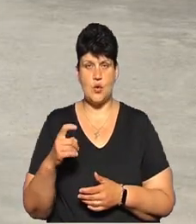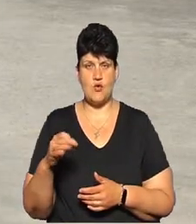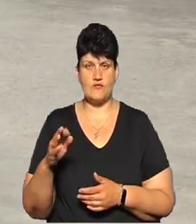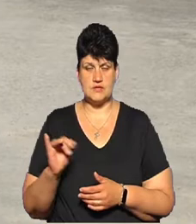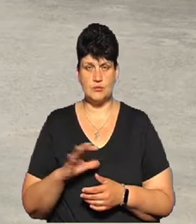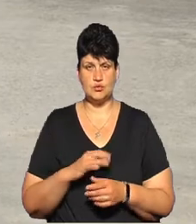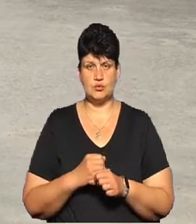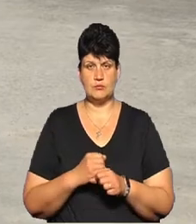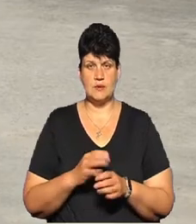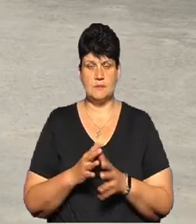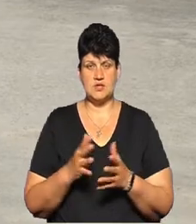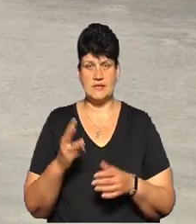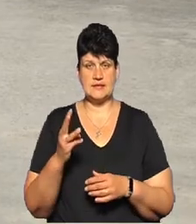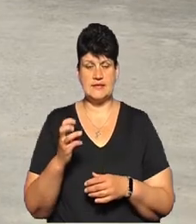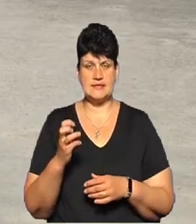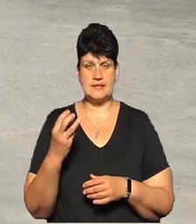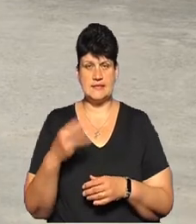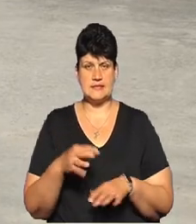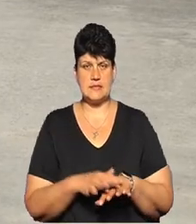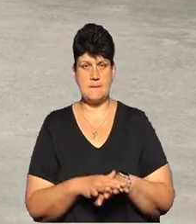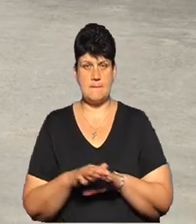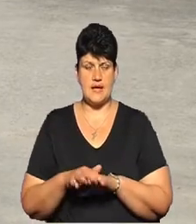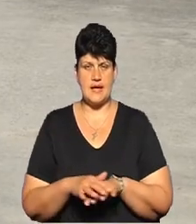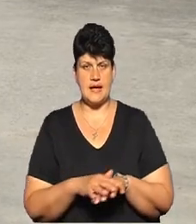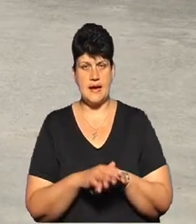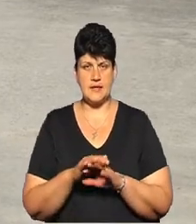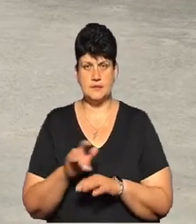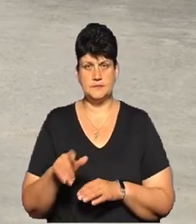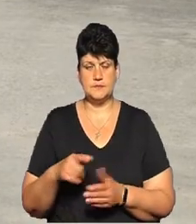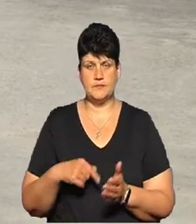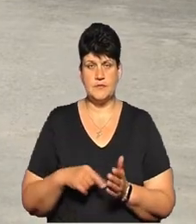130 переказів громадянами міста, особливо